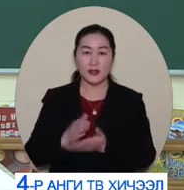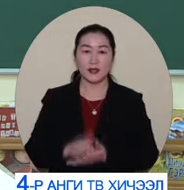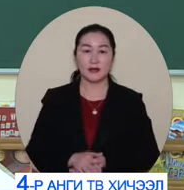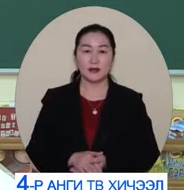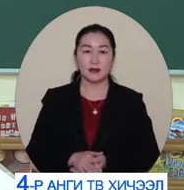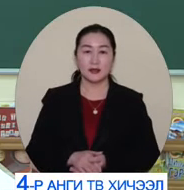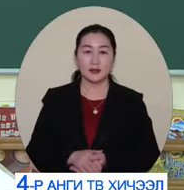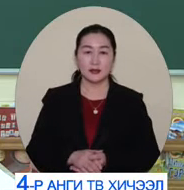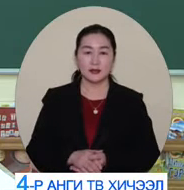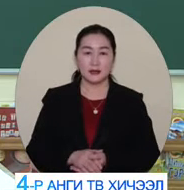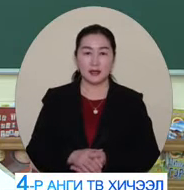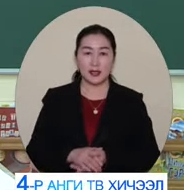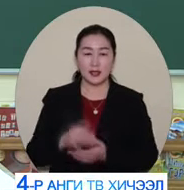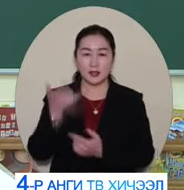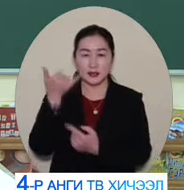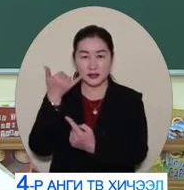150 см байна гэж